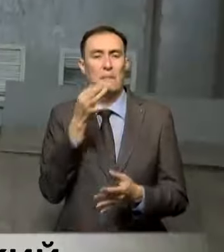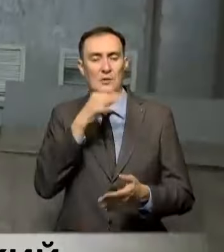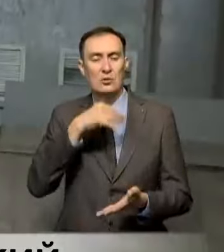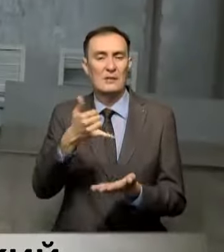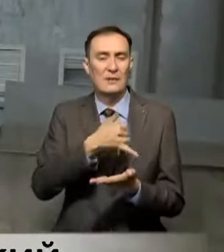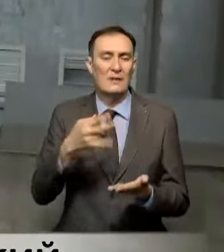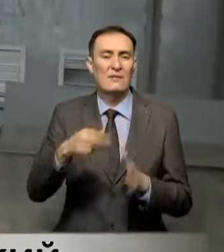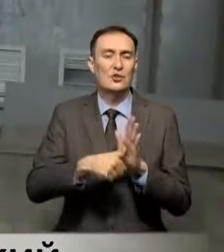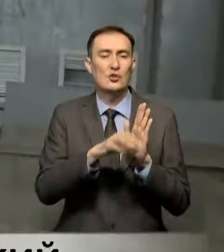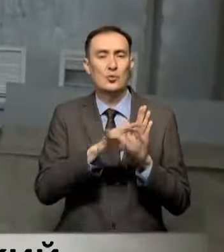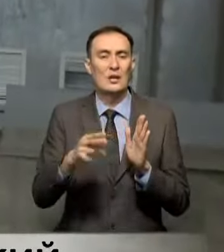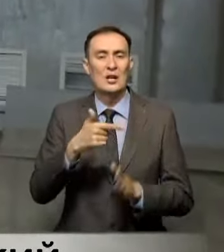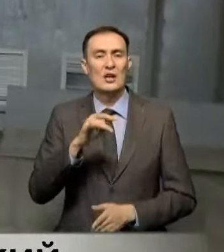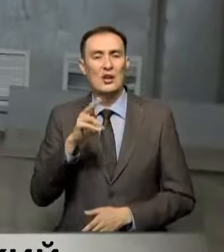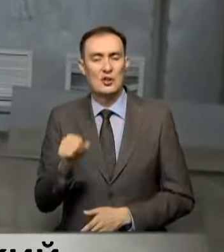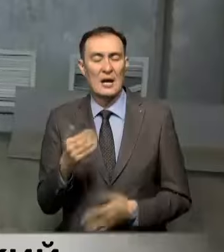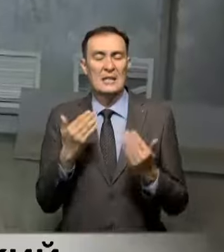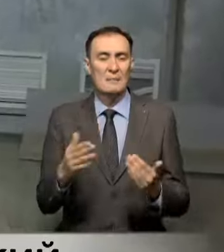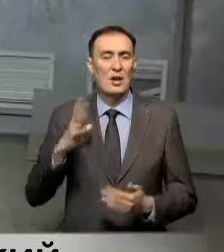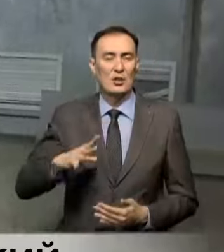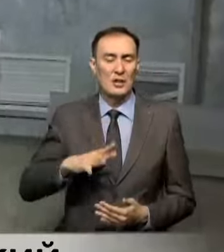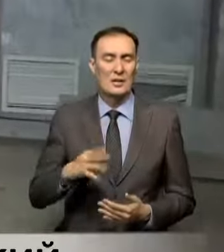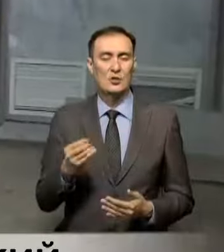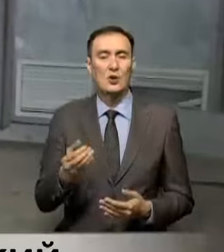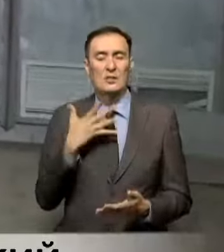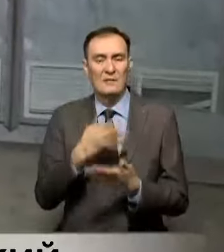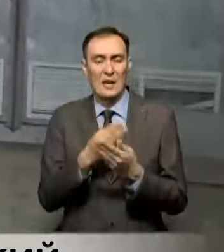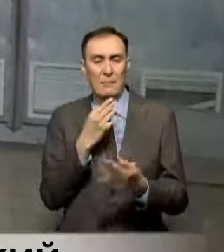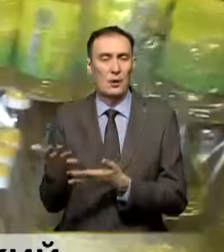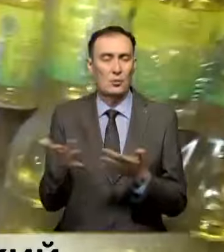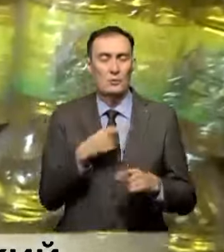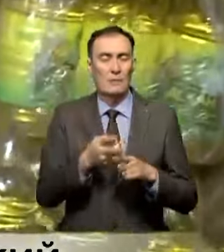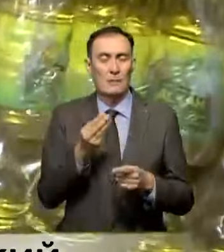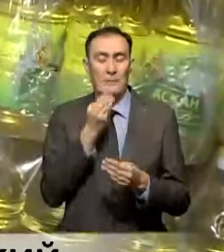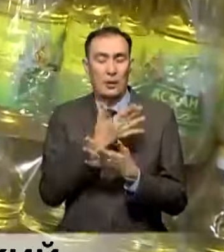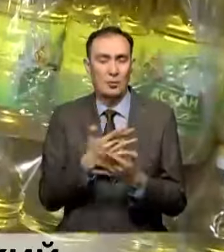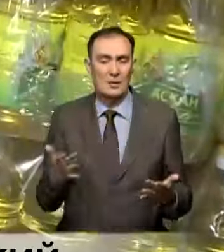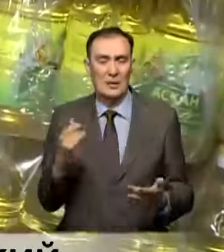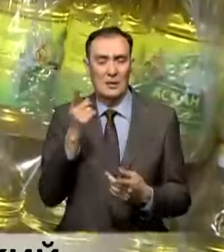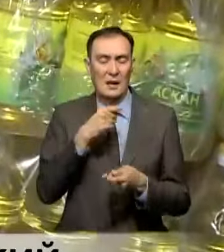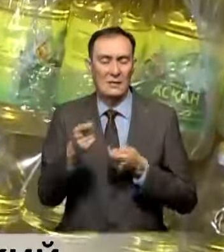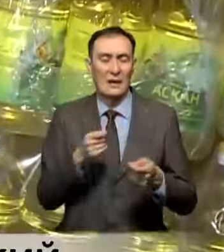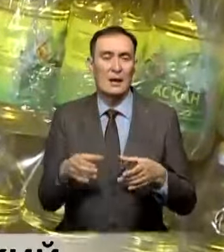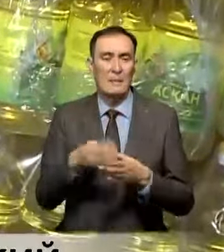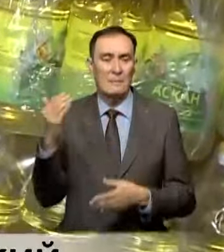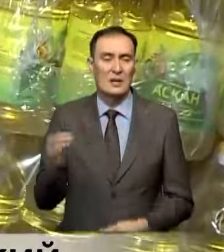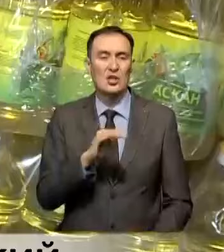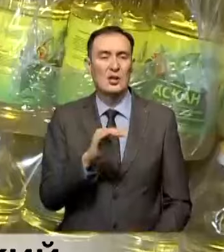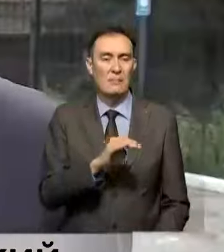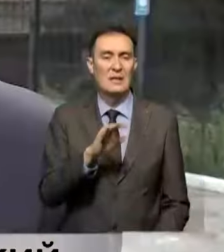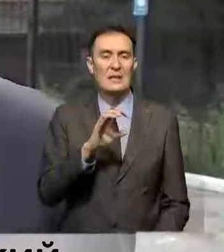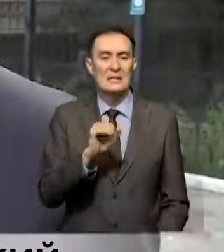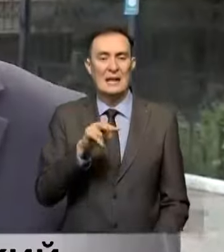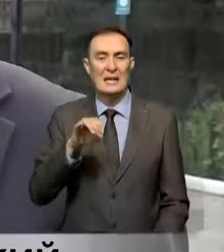масла и 26 тонн гречневой крупы. Теперь ожидается местная продукция, говорит главный менеджер социально-предпринимательской корпорации Жамбал